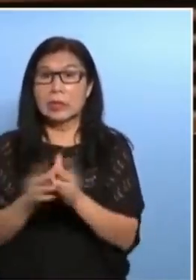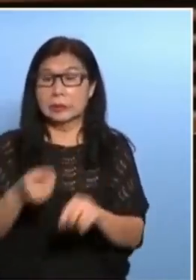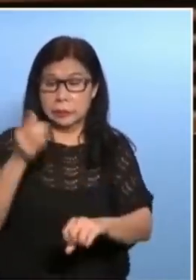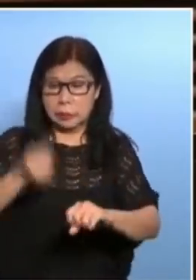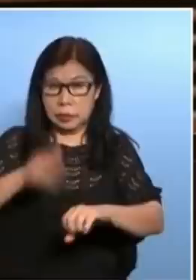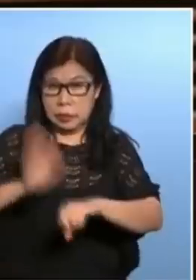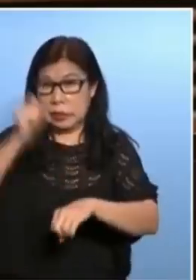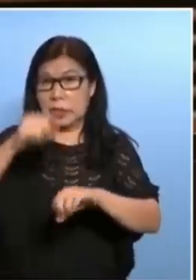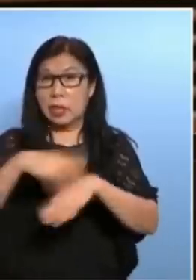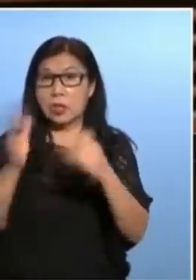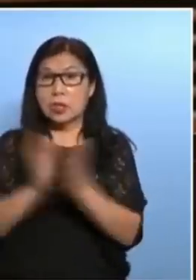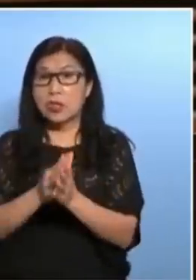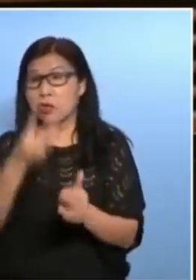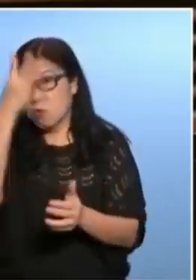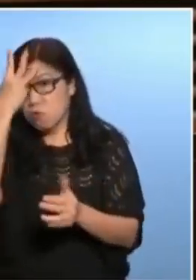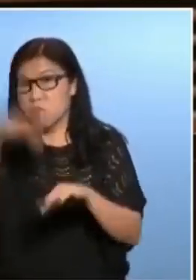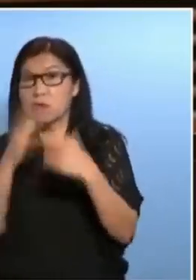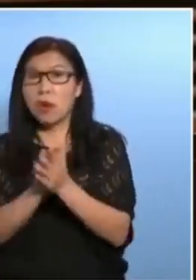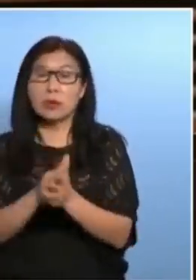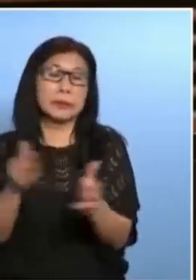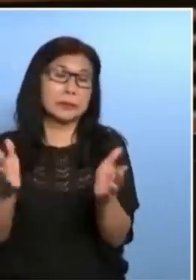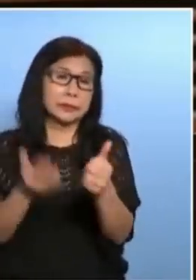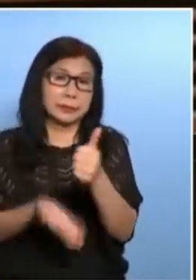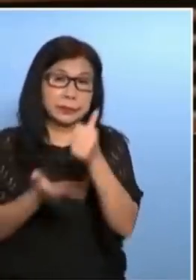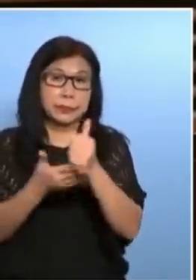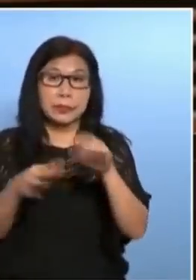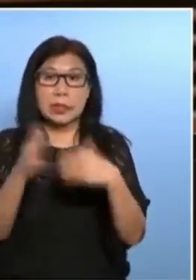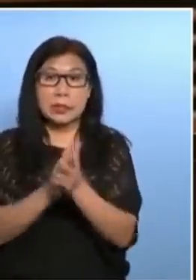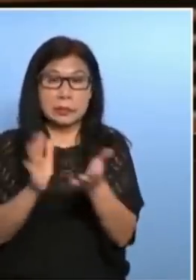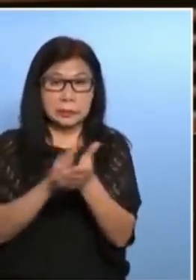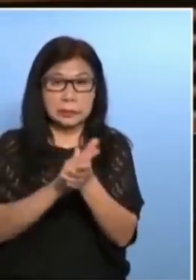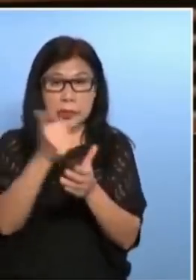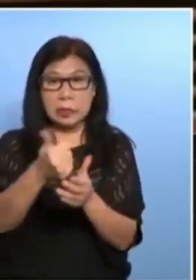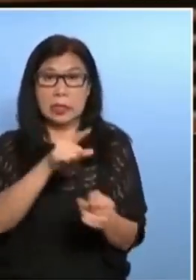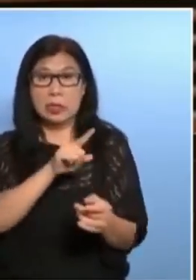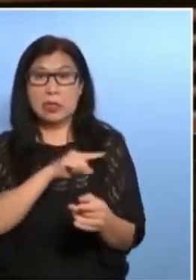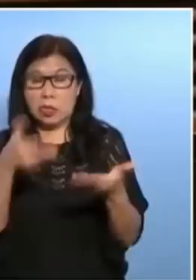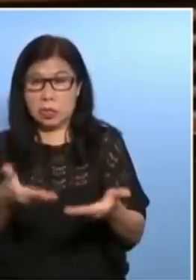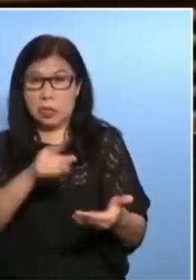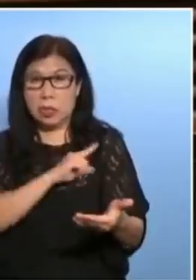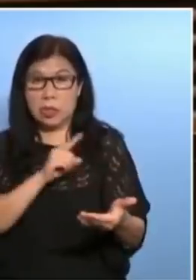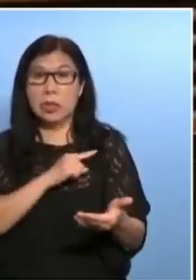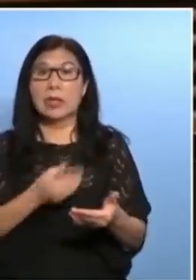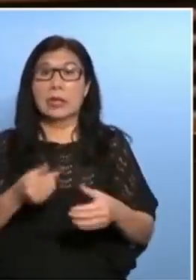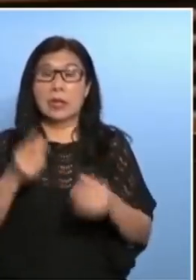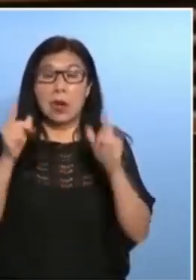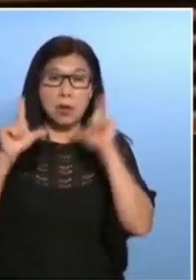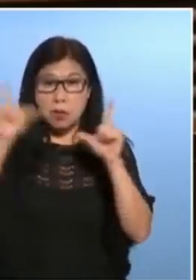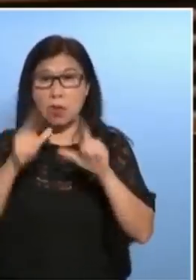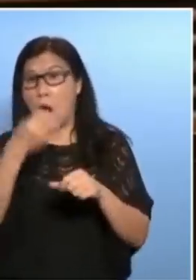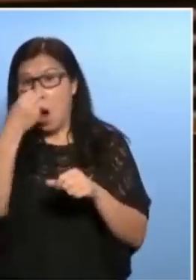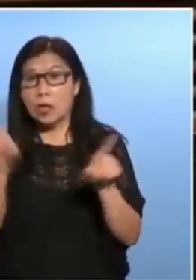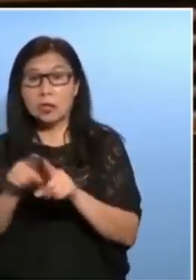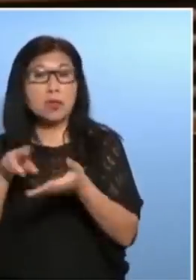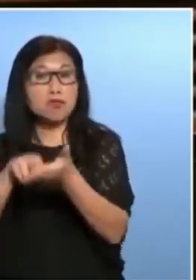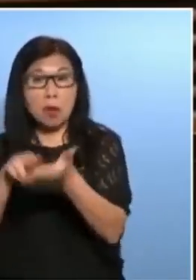贏得你們的主子的讚賞，但是你們自己是親自親手將自己的聲譽、香港人對